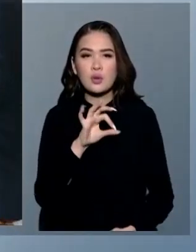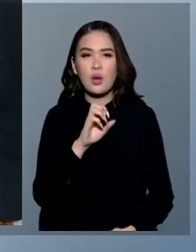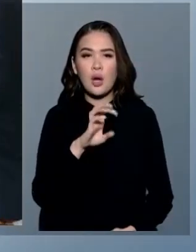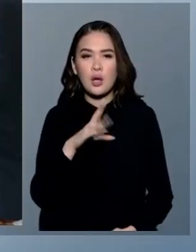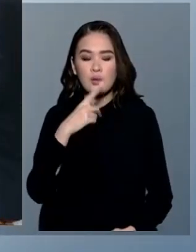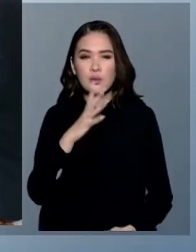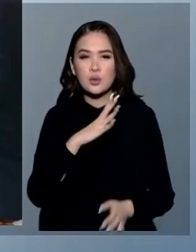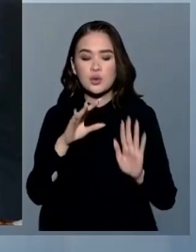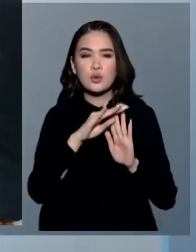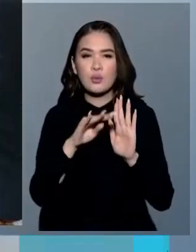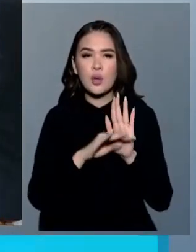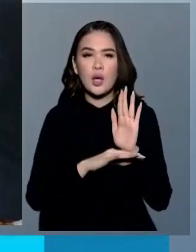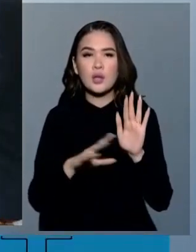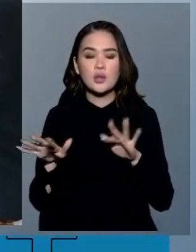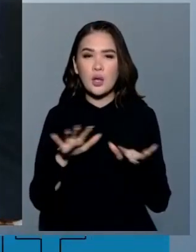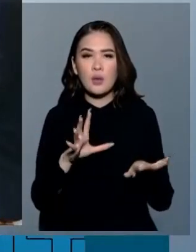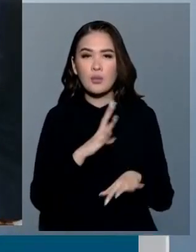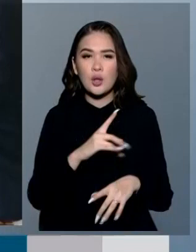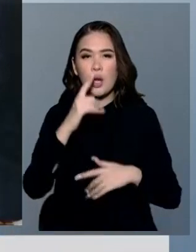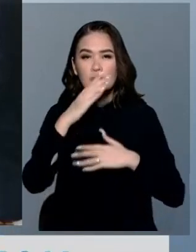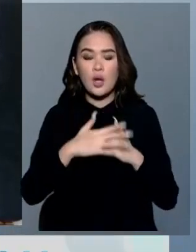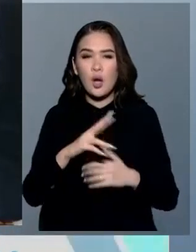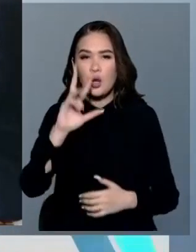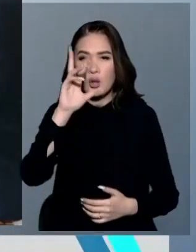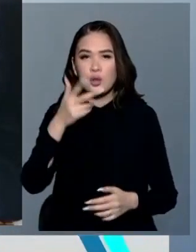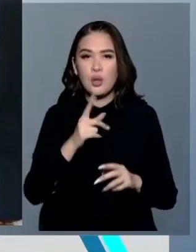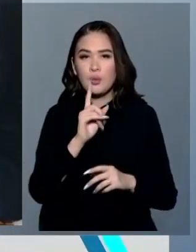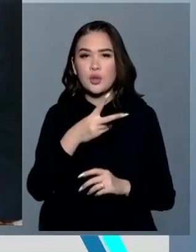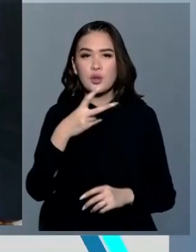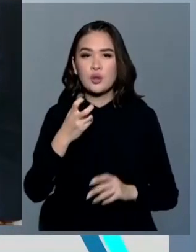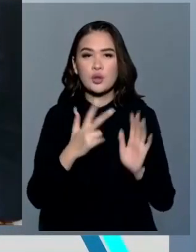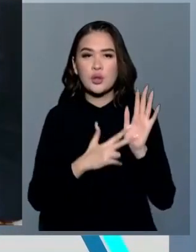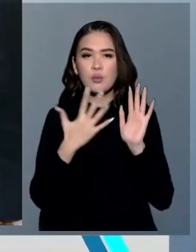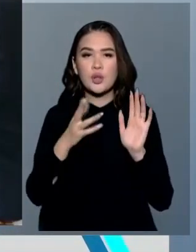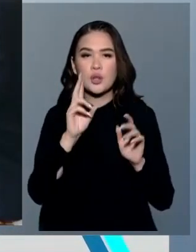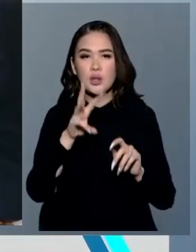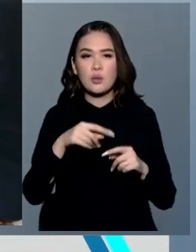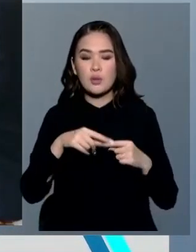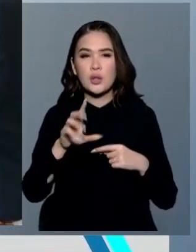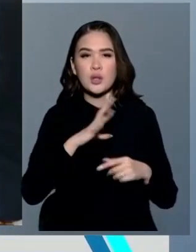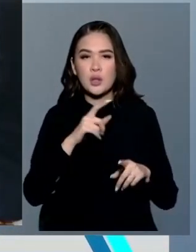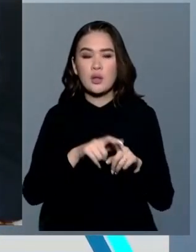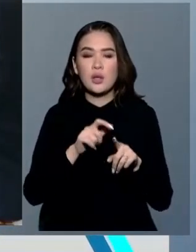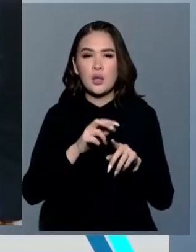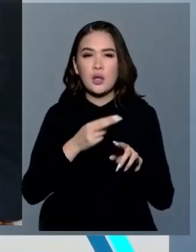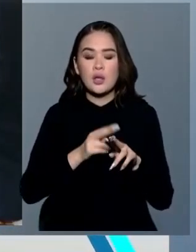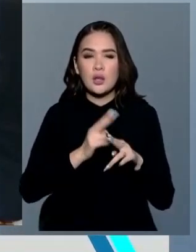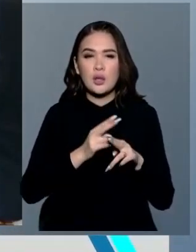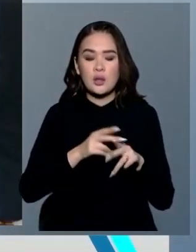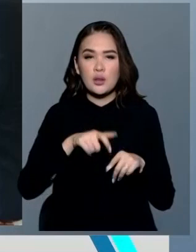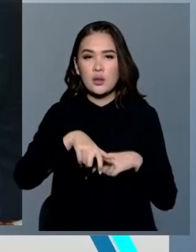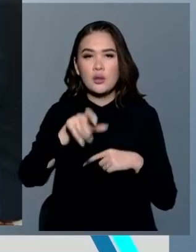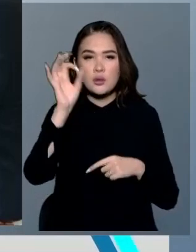инфрақұрылымдық жобалар жайында баяндады. Айталық, алдағы 3 жылда 1285 шақырым темір жол салынбақ. Бұл жүк